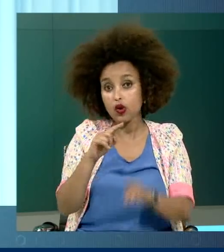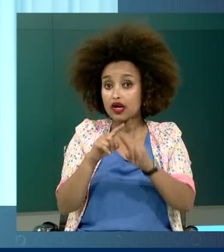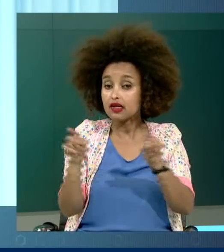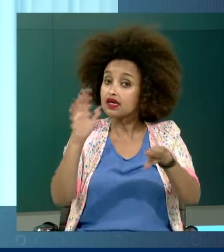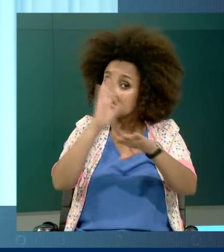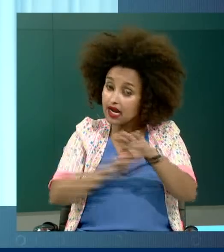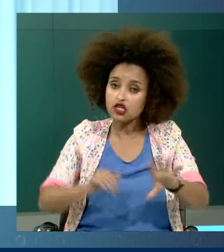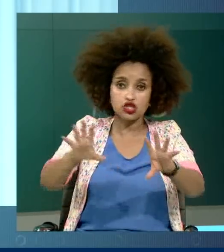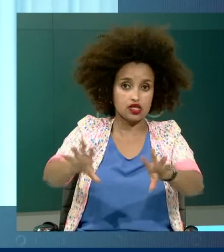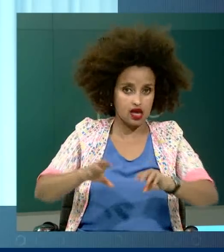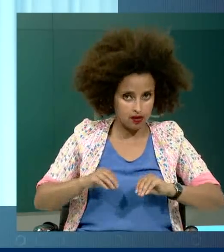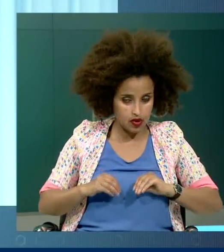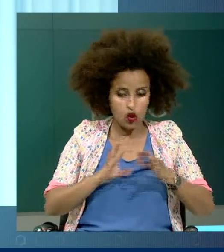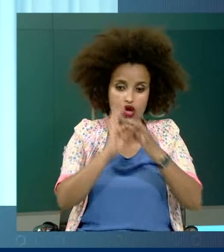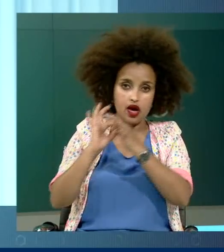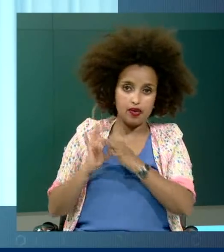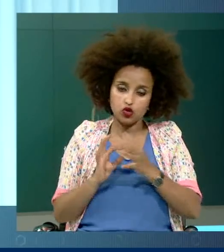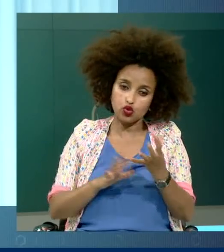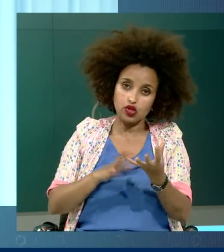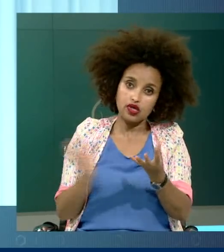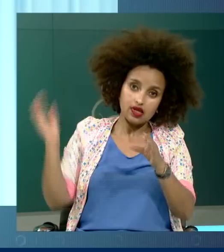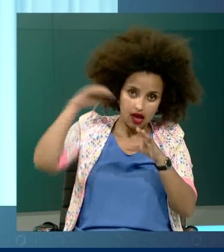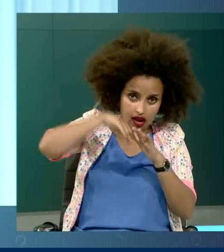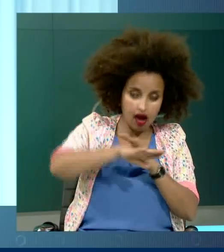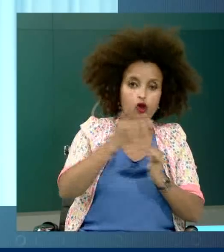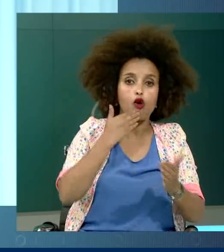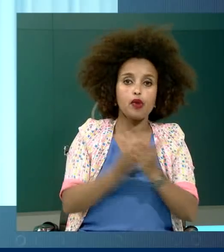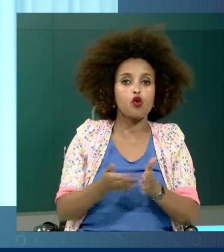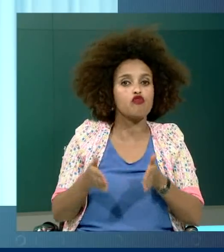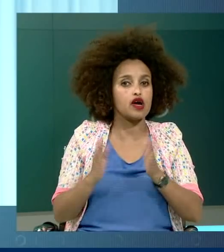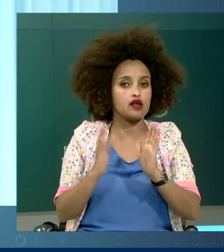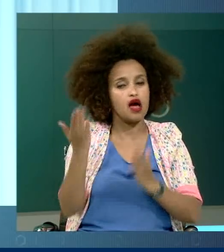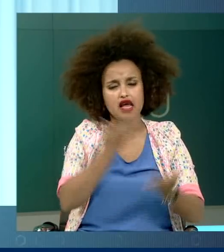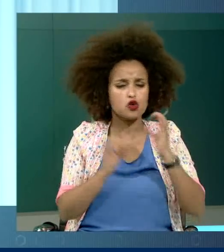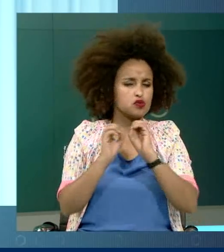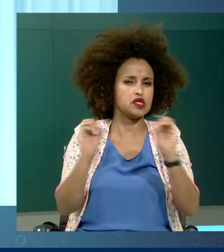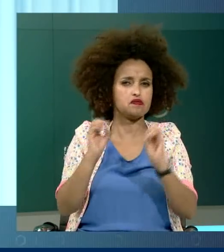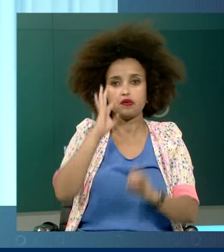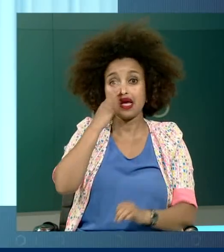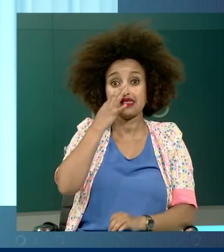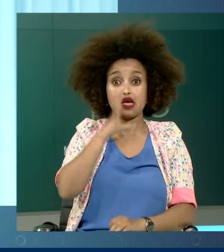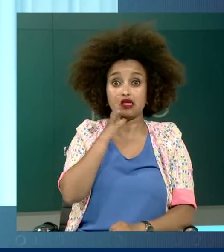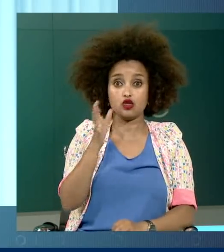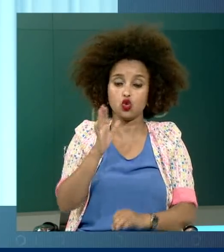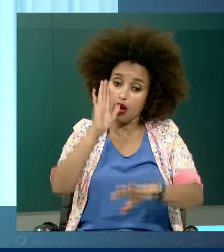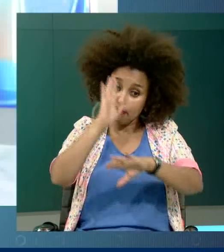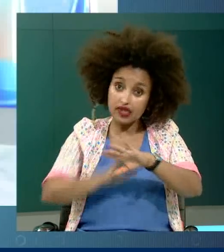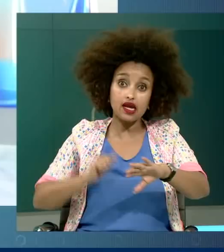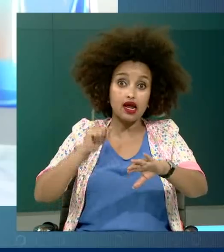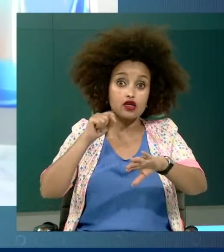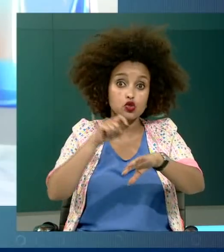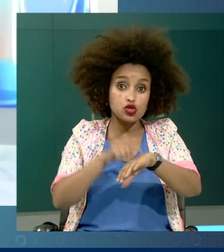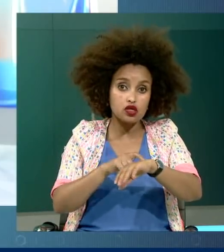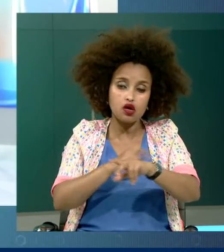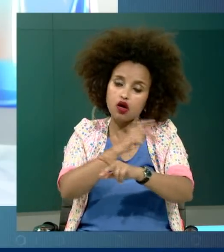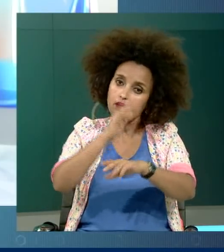ተቀብለው የህብረቱን ተቃላቅለው የበጎ ፈቃድ አገልግሎት ምንም ሳይሰለቹ እውነት ለመናገር ምንም ሳይሰለቹ በጠራናቸው ሰዓት በጠራናቸው